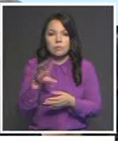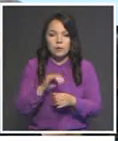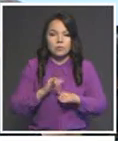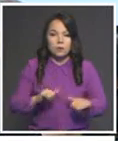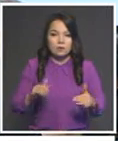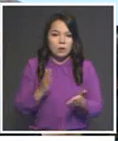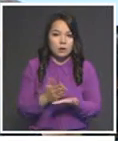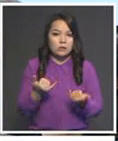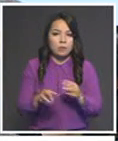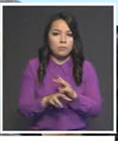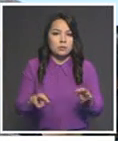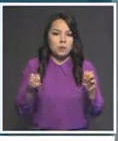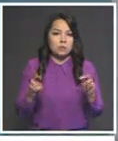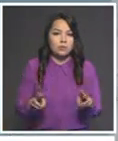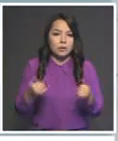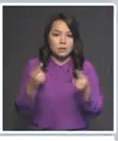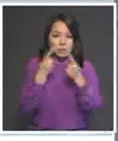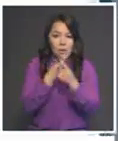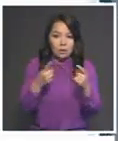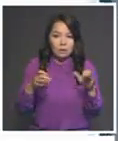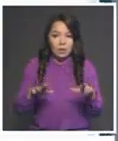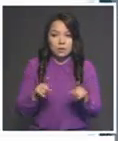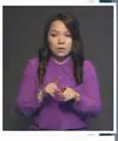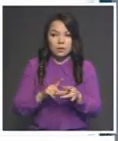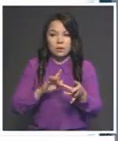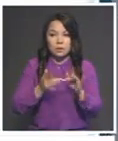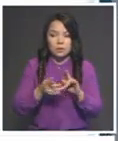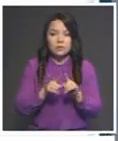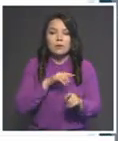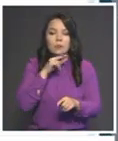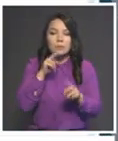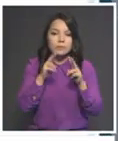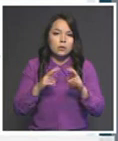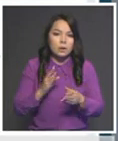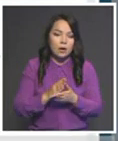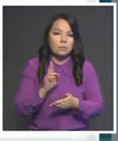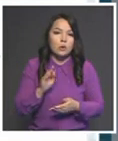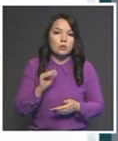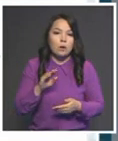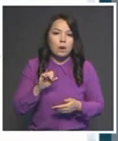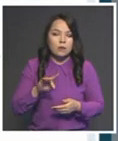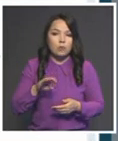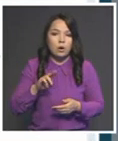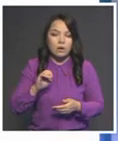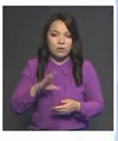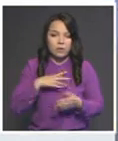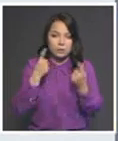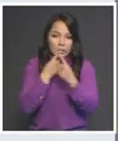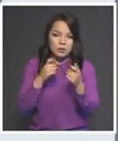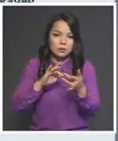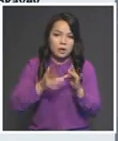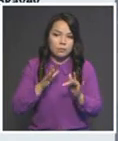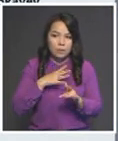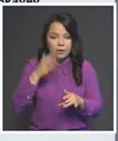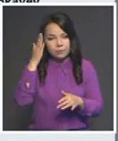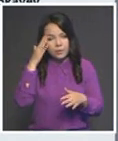іліккен министрді бұл сәтте Сенат төрағасы да виртуалды түрде қамшылап алды. Қасым Жомарт Тоқаев Твиттерде былай деді.